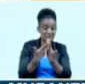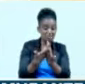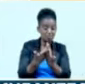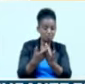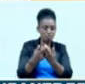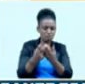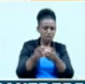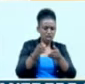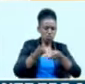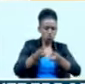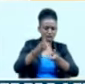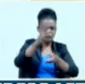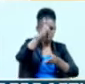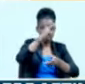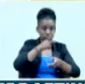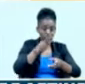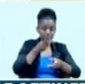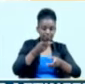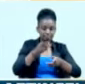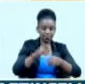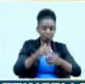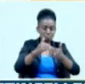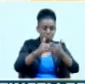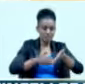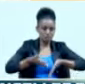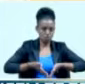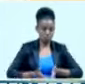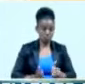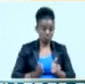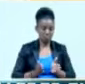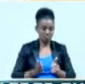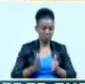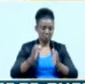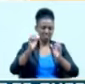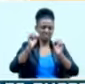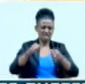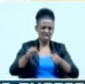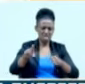kudufatira ibizamini umudamu afatirwa mbere yo kubyara,